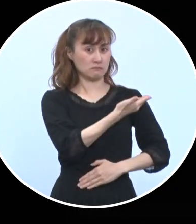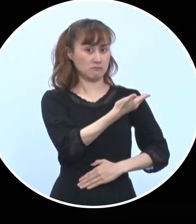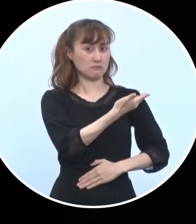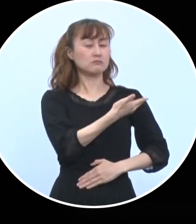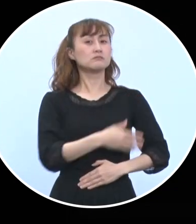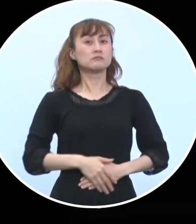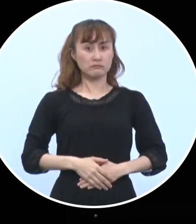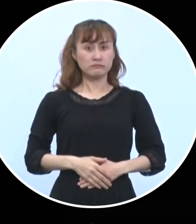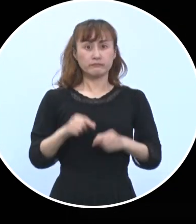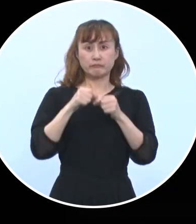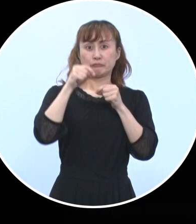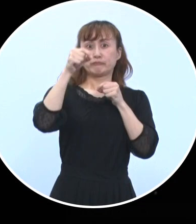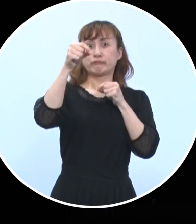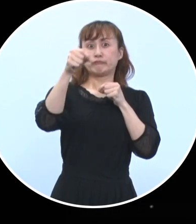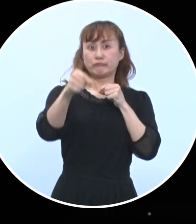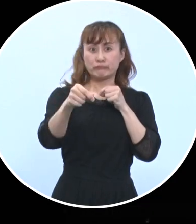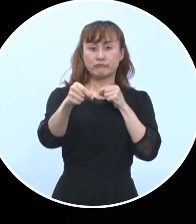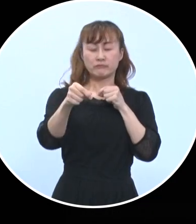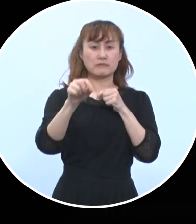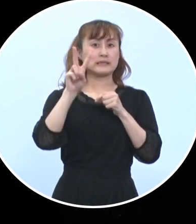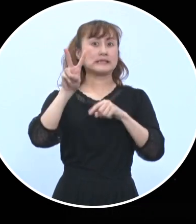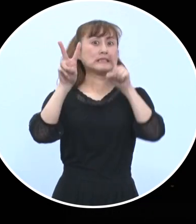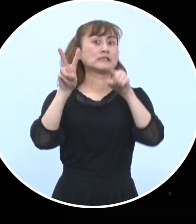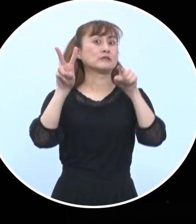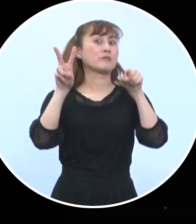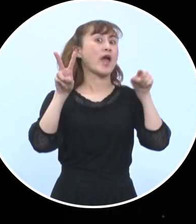はおよそ2メートル飛びます。